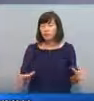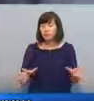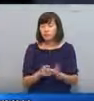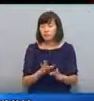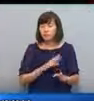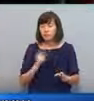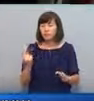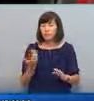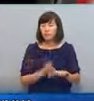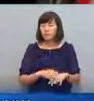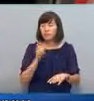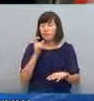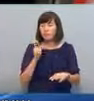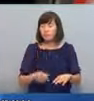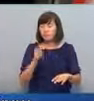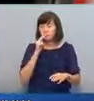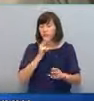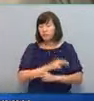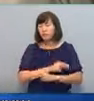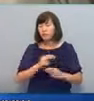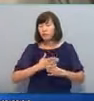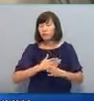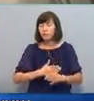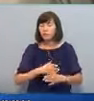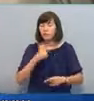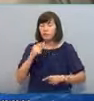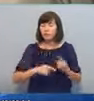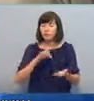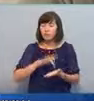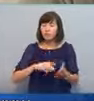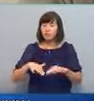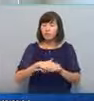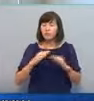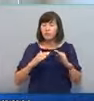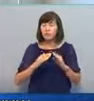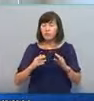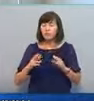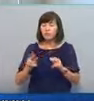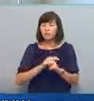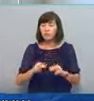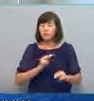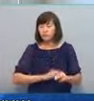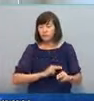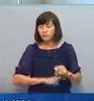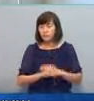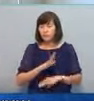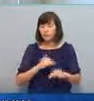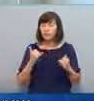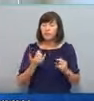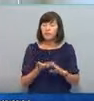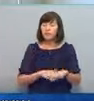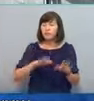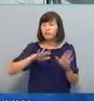келеді. Алдымен қиналған халыққа ас су жеткізіп, көмек көрсетсе, кейін қала ішіндегі үйлер мен тұрғындарды түгендеу жұмыстарына кіріскен. Қазір